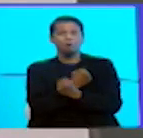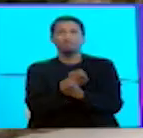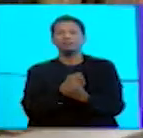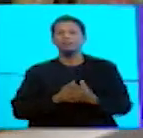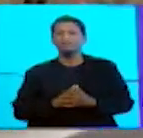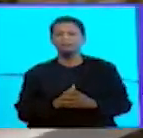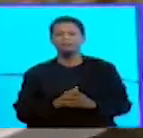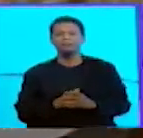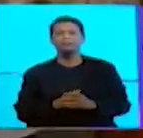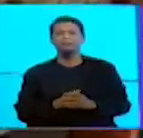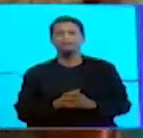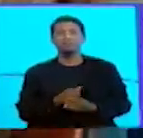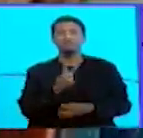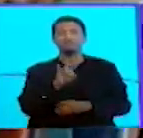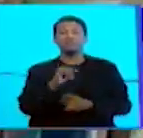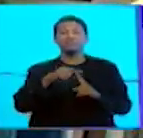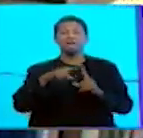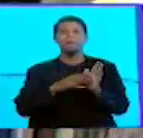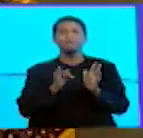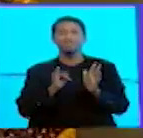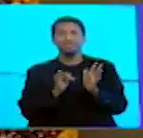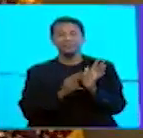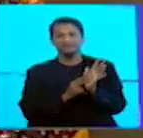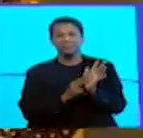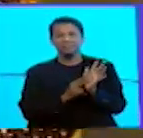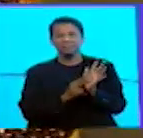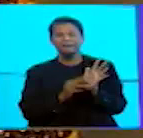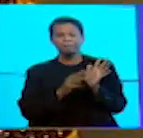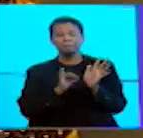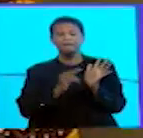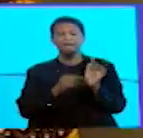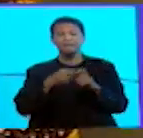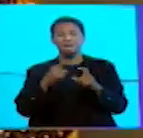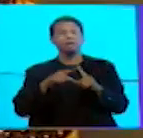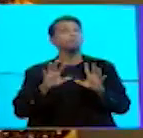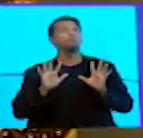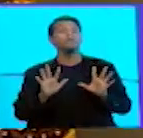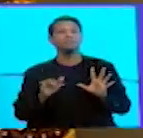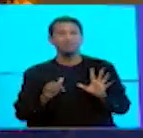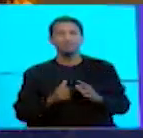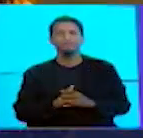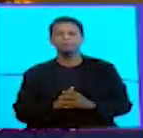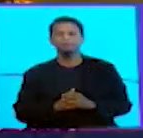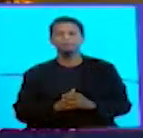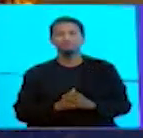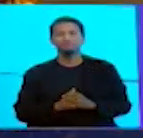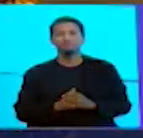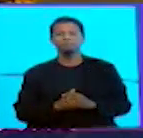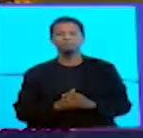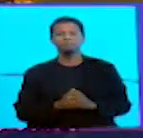banyak mengandung vitamin dan mineral. Jadi saya rasa kan madu memang disebutkan di Al-Quran, kemudian di